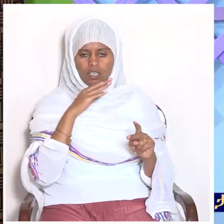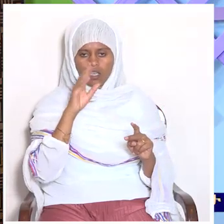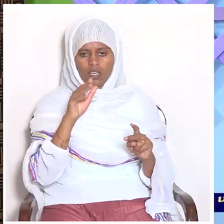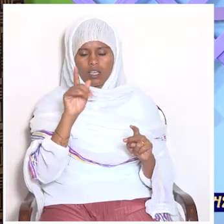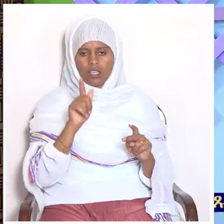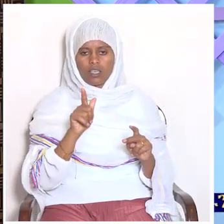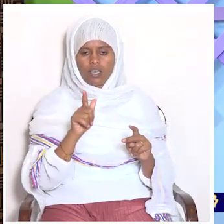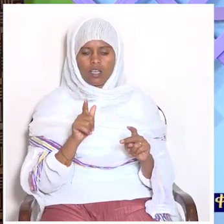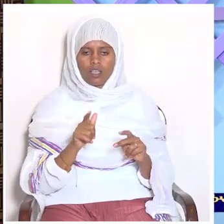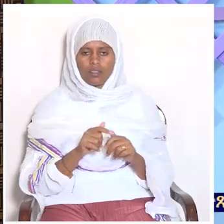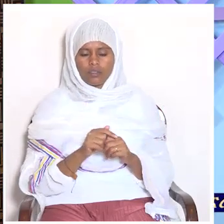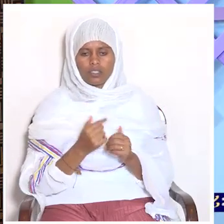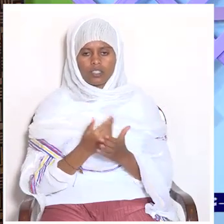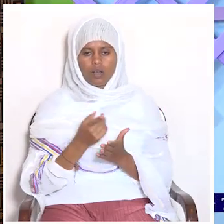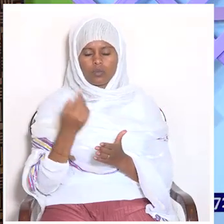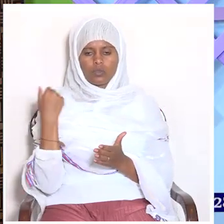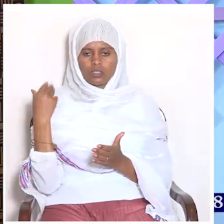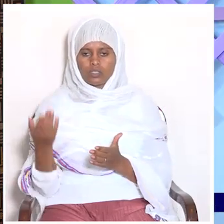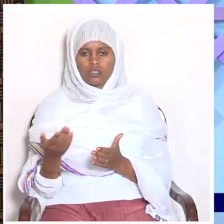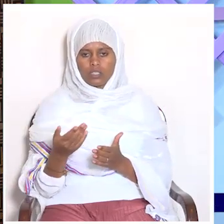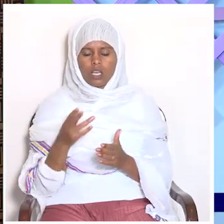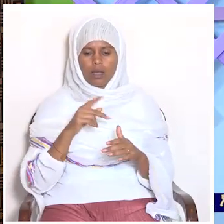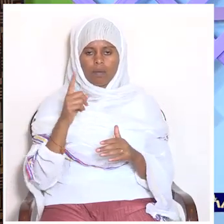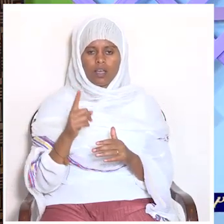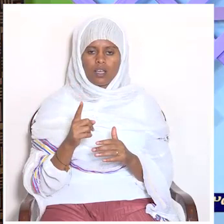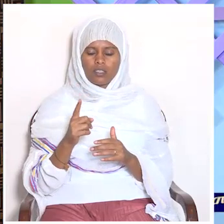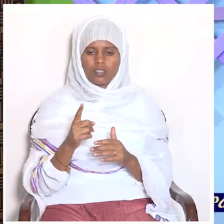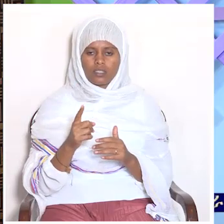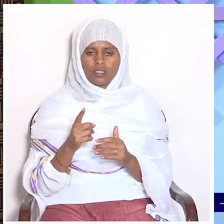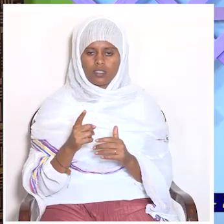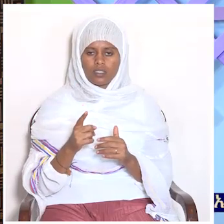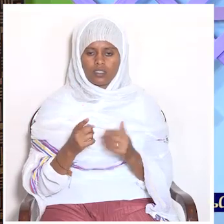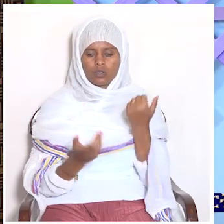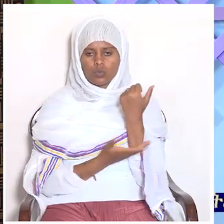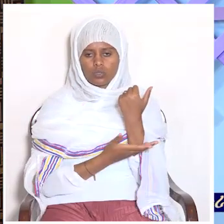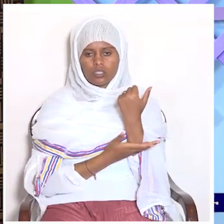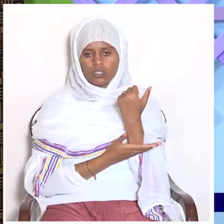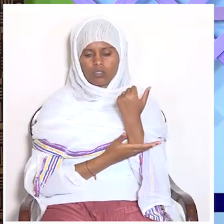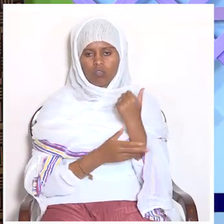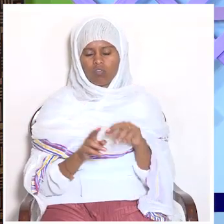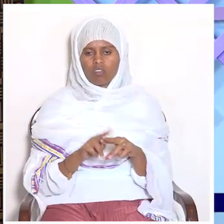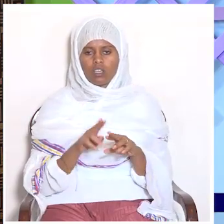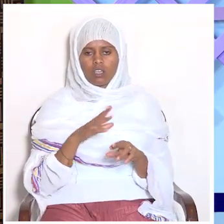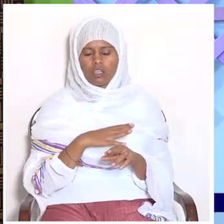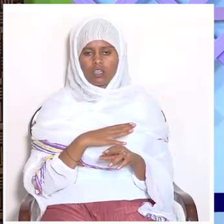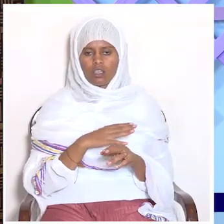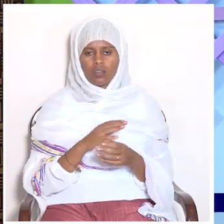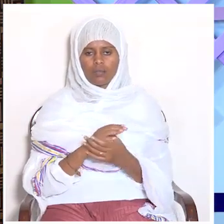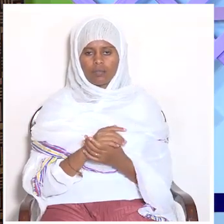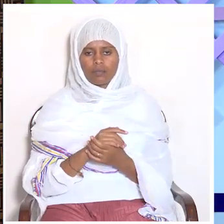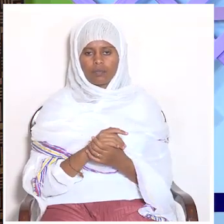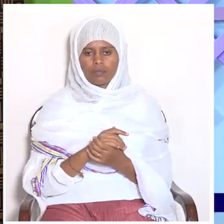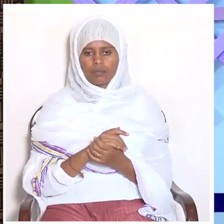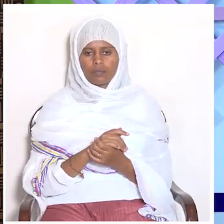ሄዋ ኣደና ኣዴና ቅድስት ሃና ካብኡ ወፂያ ኣብ ሓደ እግሪ ጉንዲ ናይ ገረብ ኮፍ ኢላ